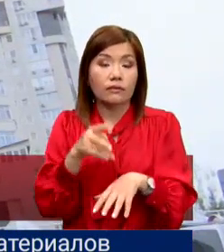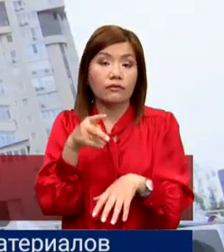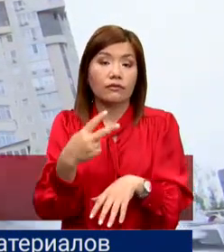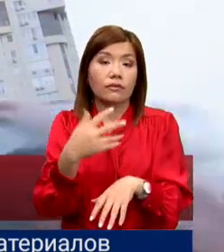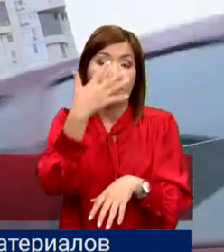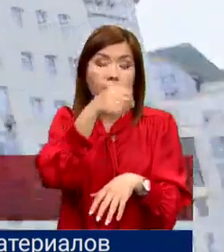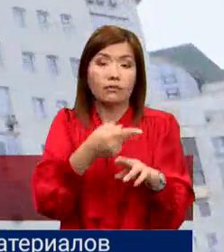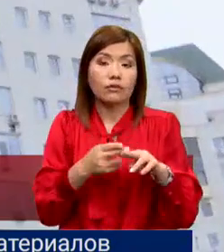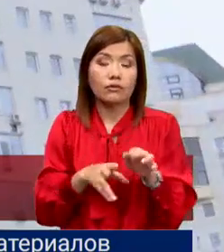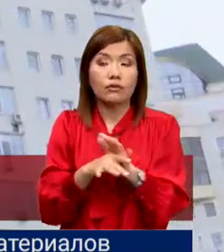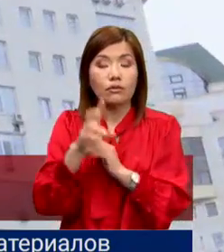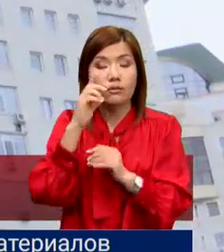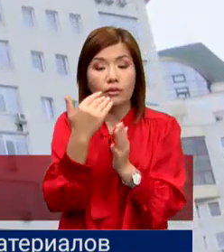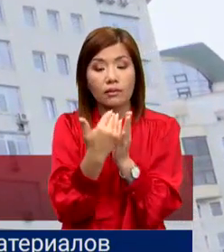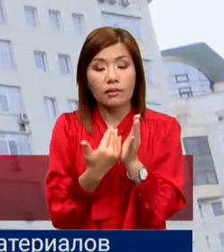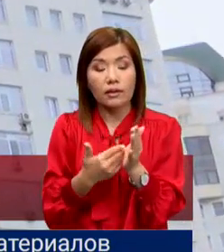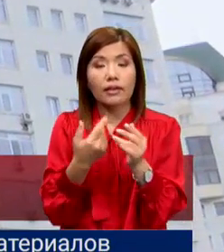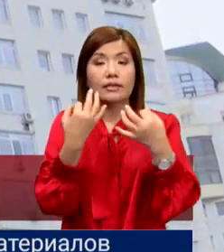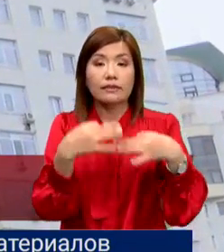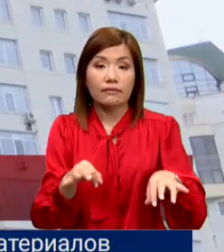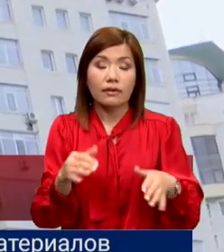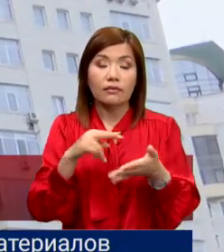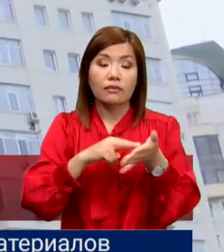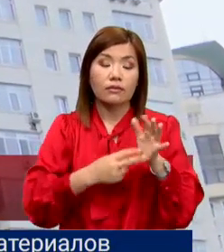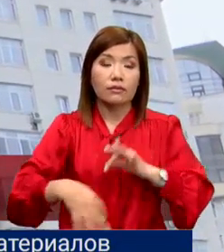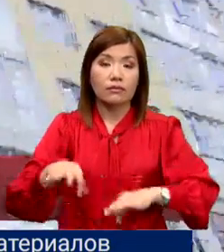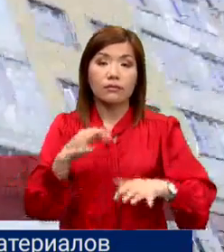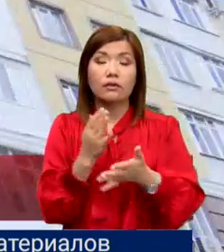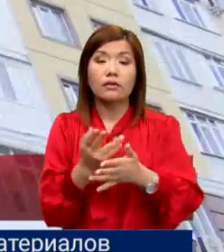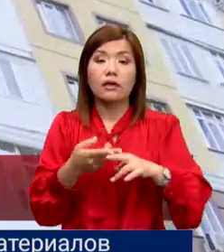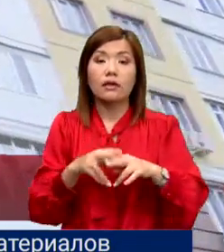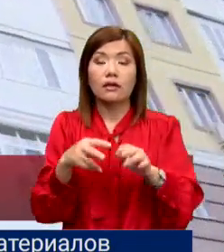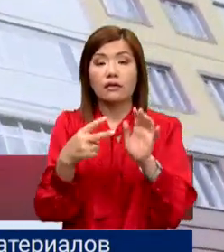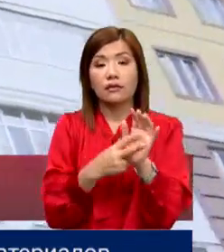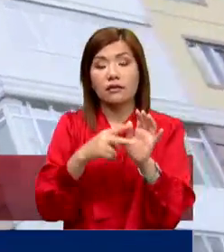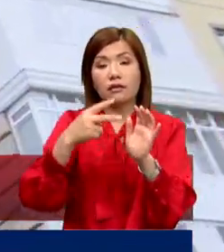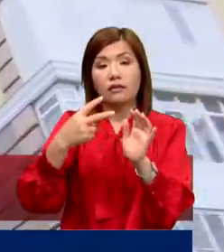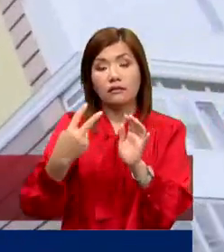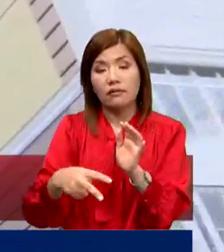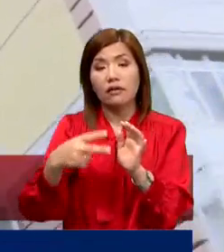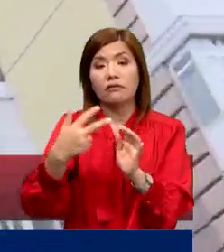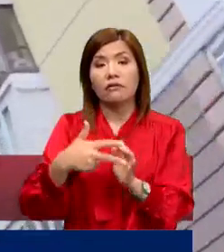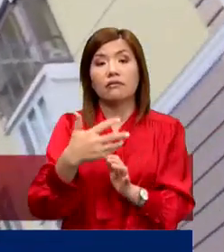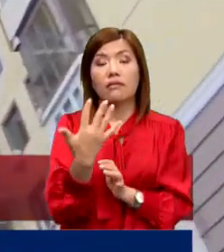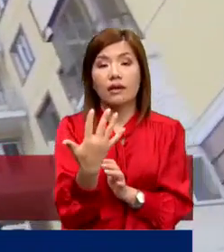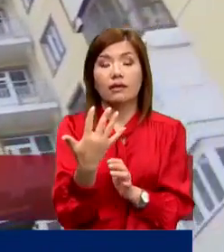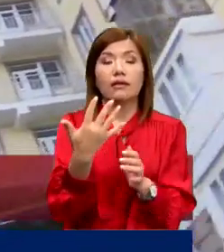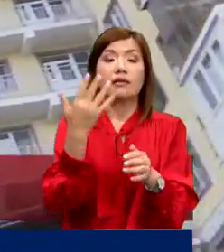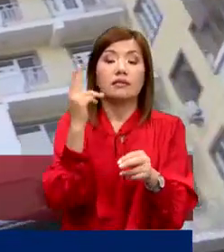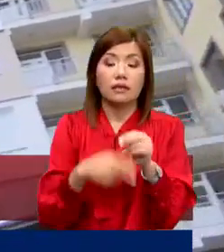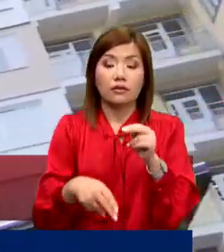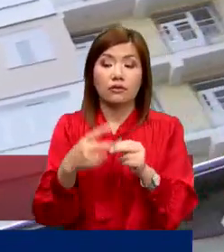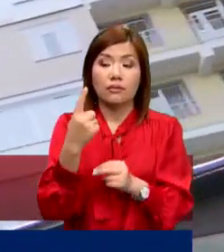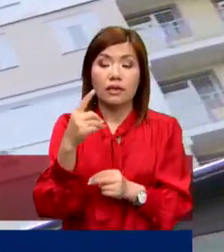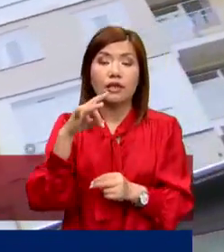жылға дейін бірқатар мемлекеттік бағдарламалардан шығуды жоспарлап отыр. Соның ішінде 7-20-25-те аяқталады. Оған 1 триллион